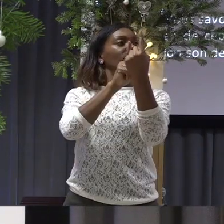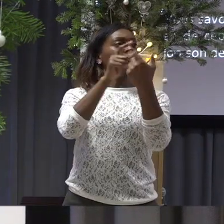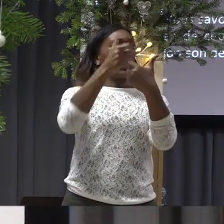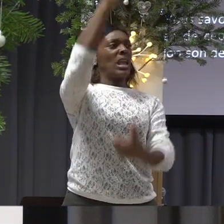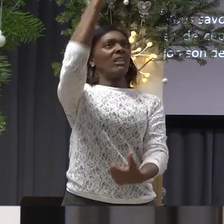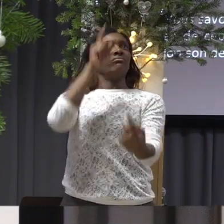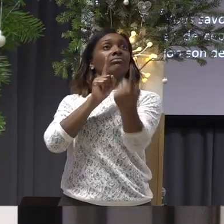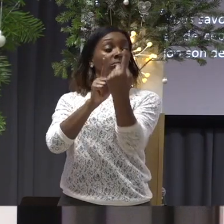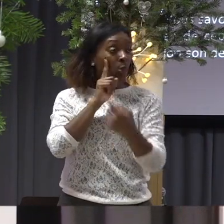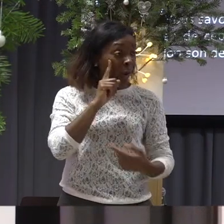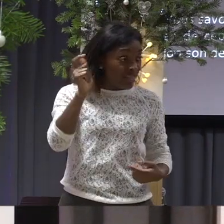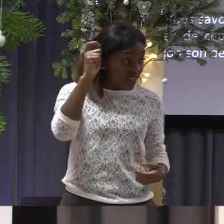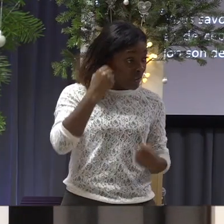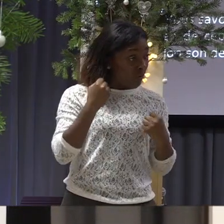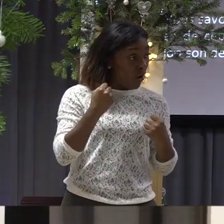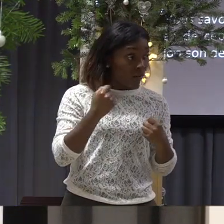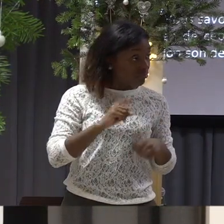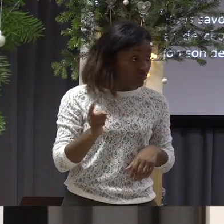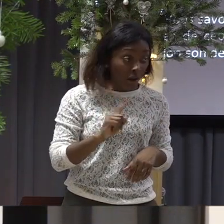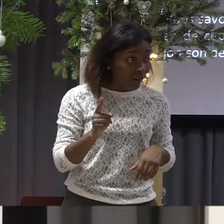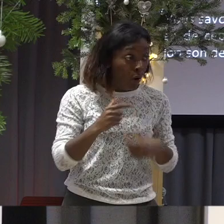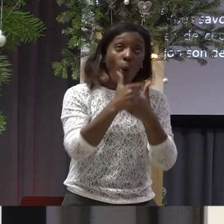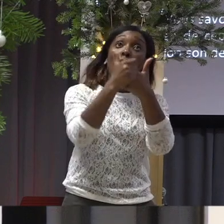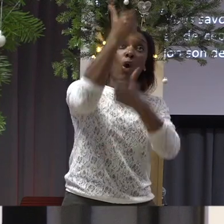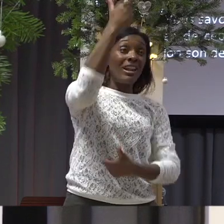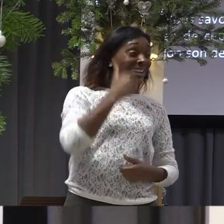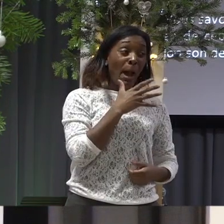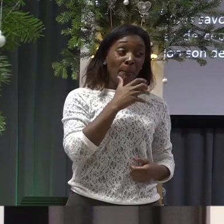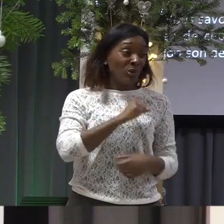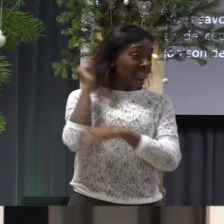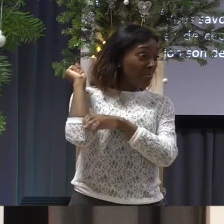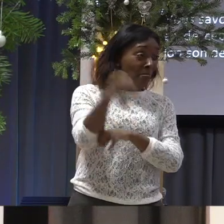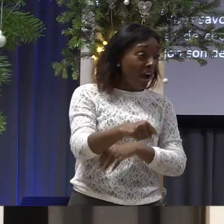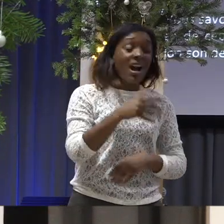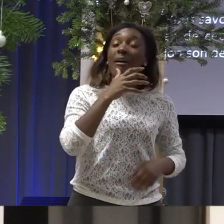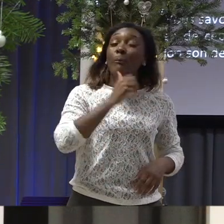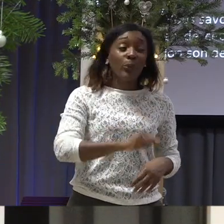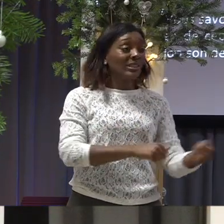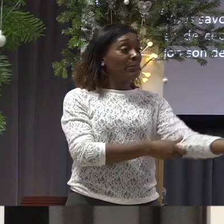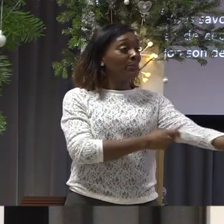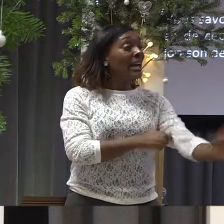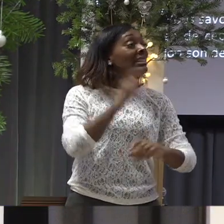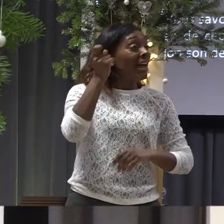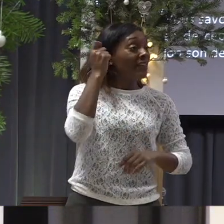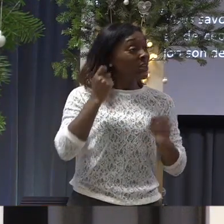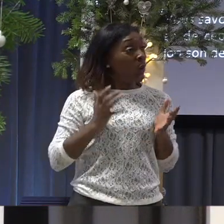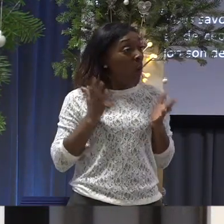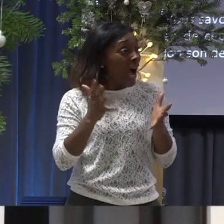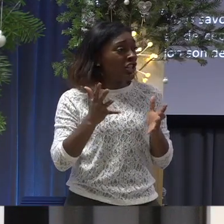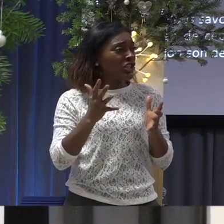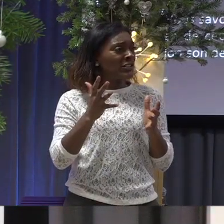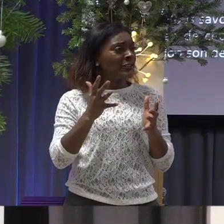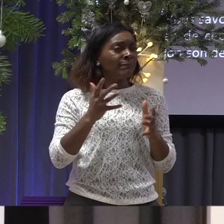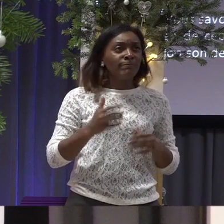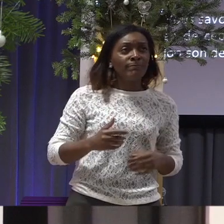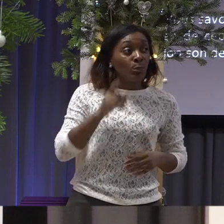non. Goliath, on ne pouvait pas faire face à Goliath. Mais David a eu le courage d'affronter Goliath parce